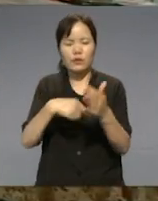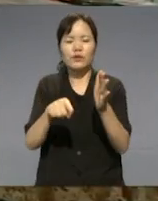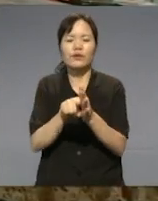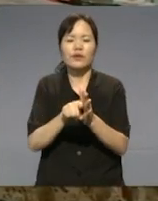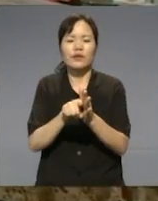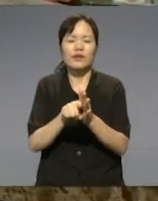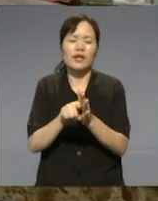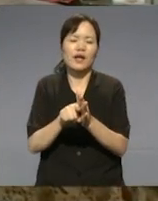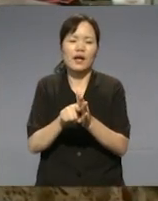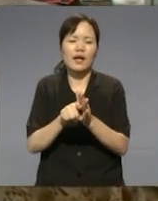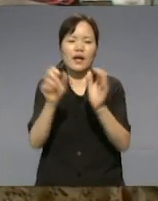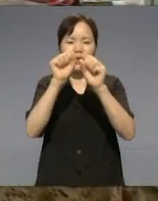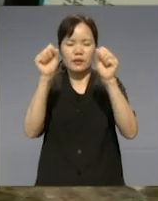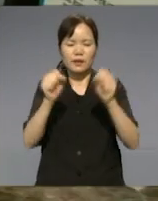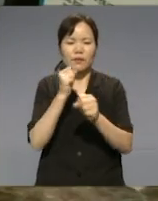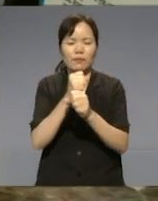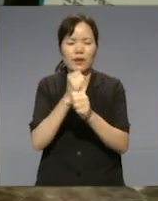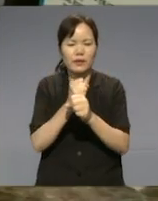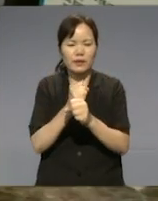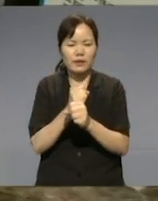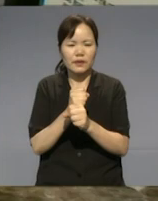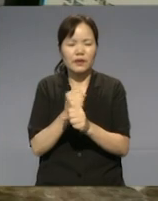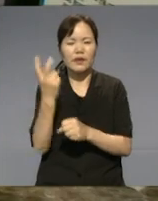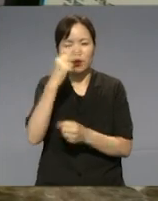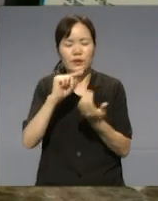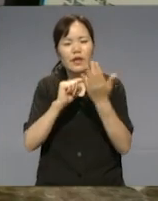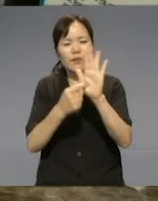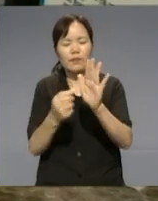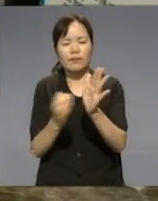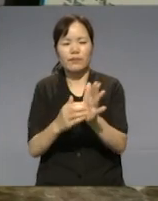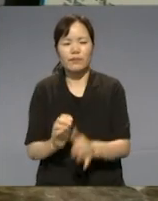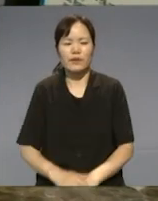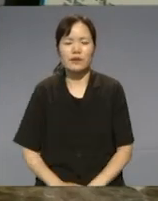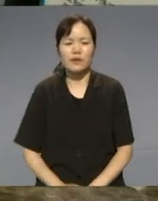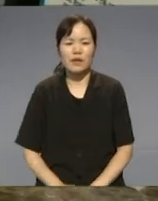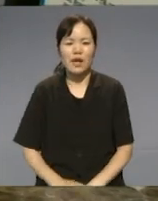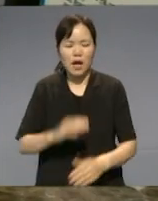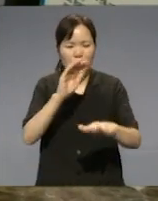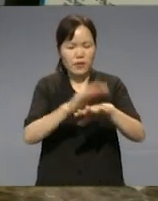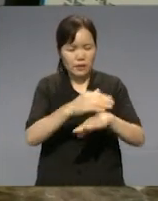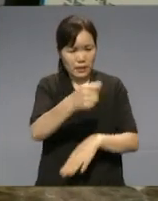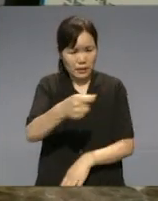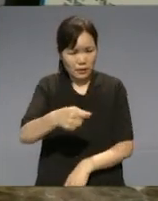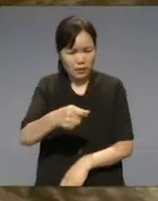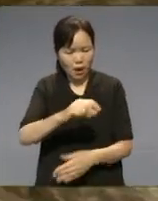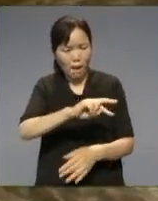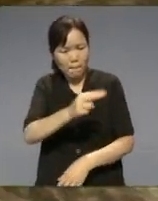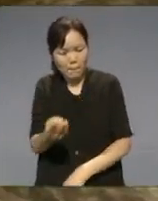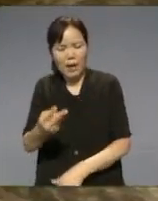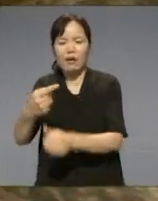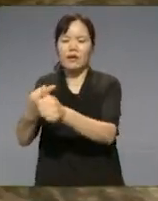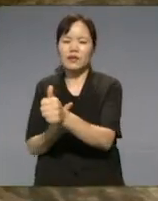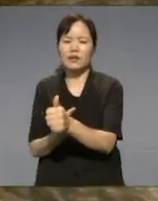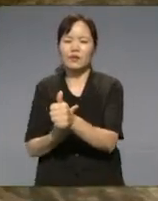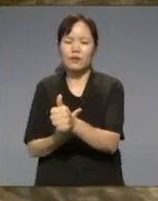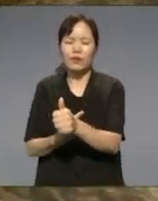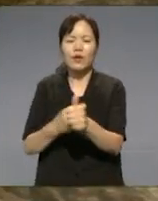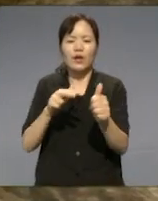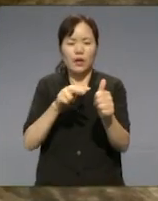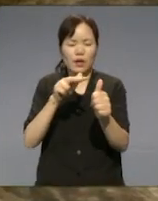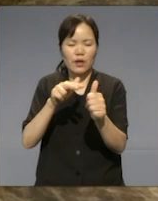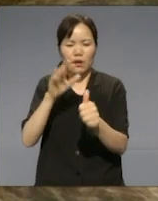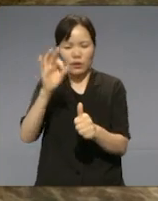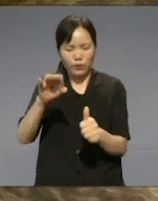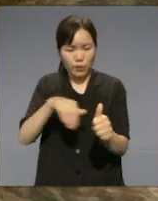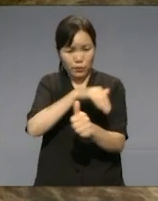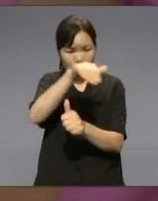냈습니다. 수기로 관리하던 저축은행 예수금 데이터 시스템을 자동화함으로써 자금 동향을 실시간으로 파악할 수